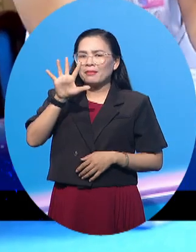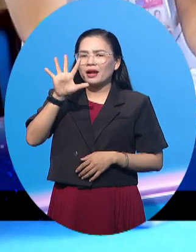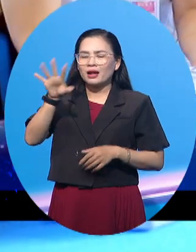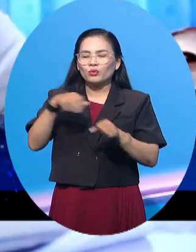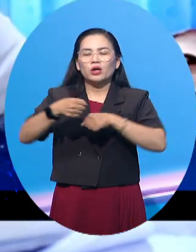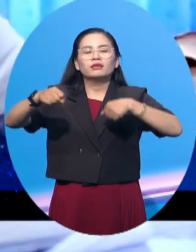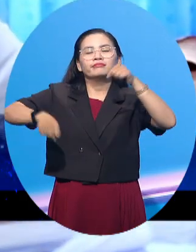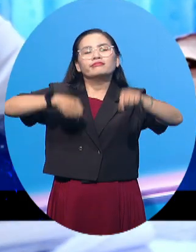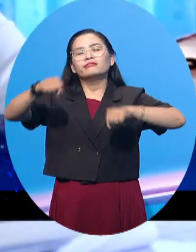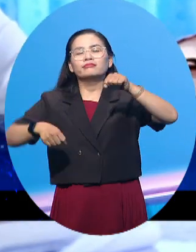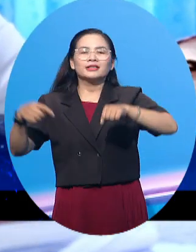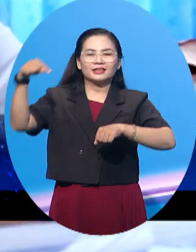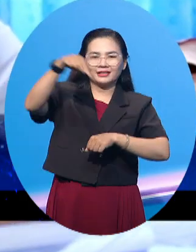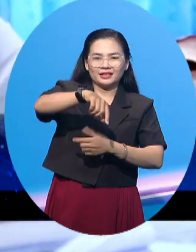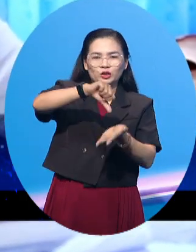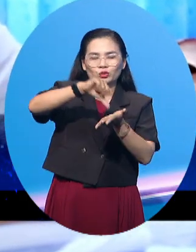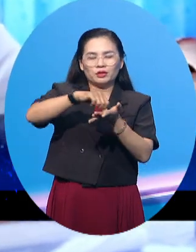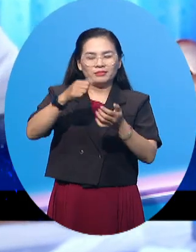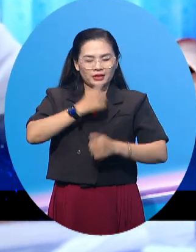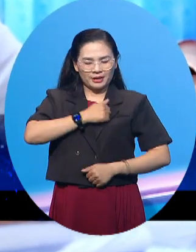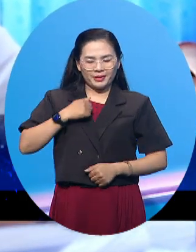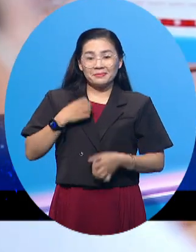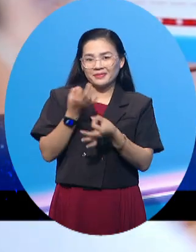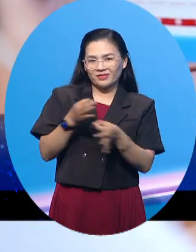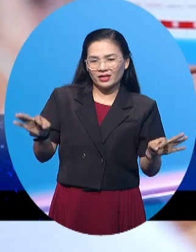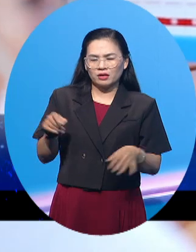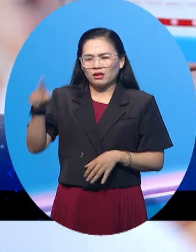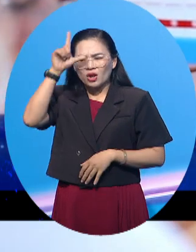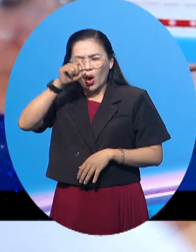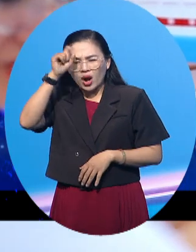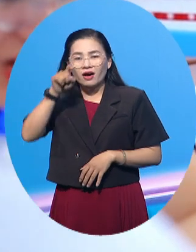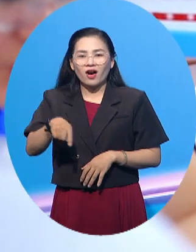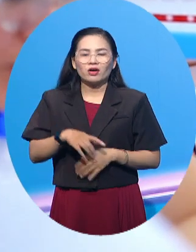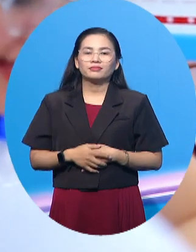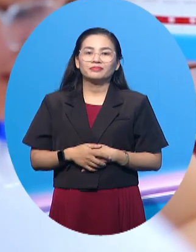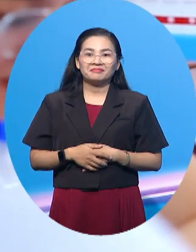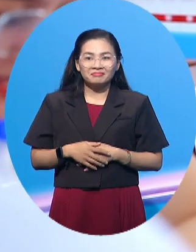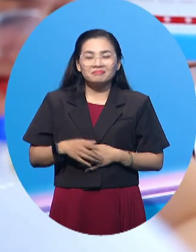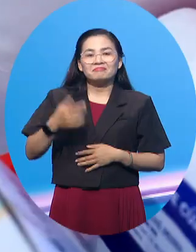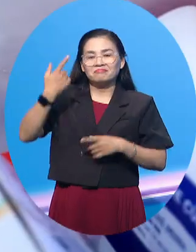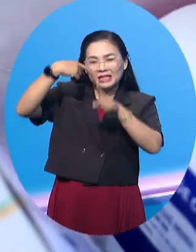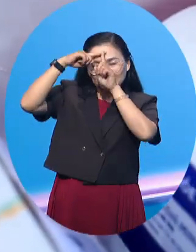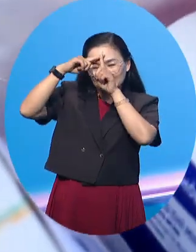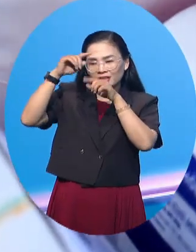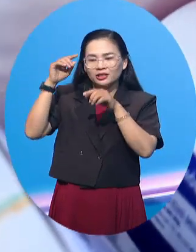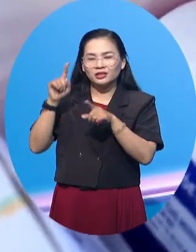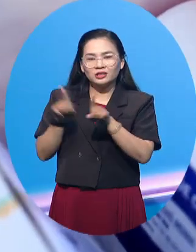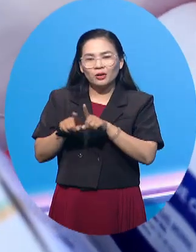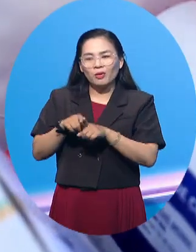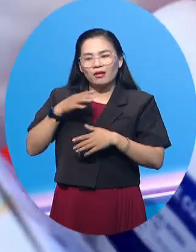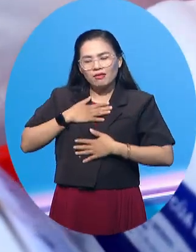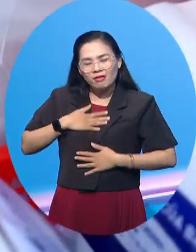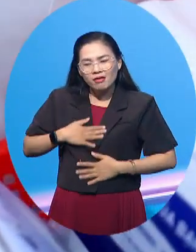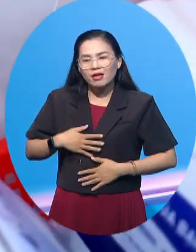tuổi, mắt mờ, không có điều kiện thăm khám sức khỏe thường xuyên nên ông rất lo lắng. Nay được thăm khám tận tình và cấp thuốc, ông yên tâm hơn về sức